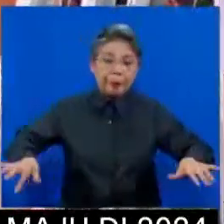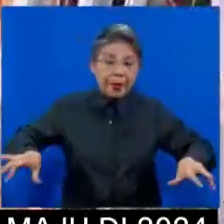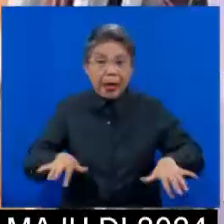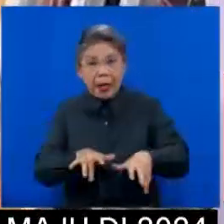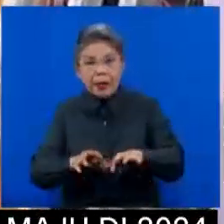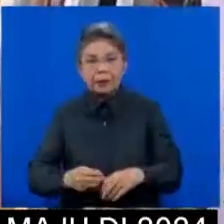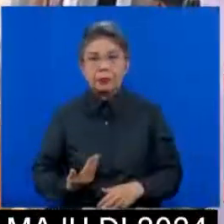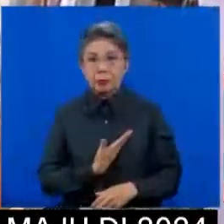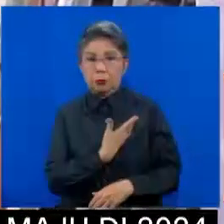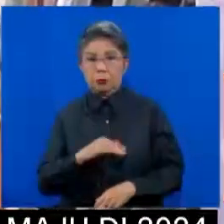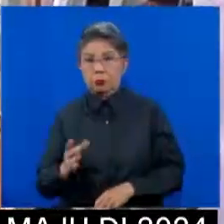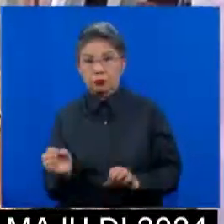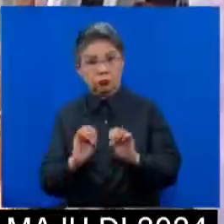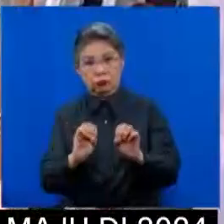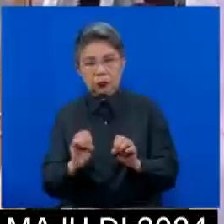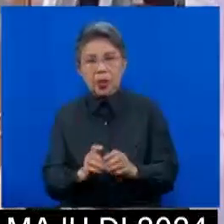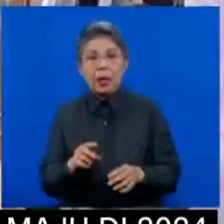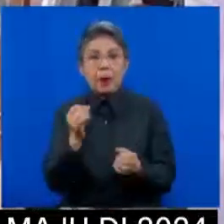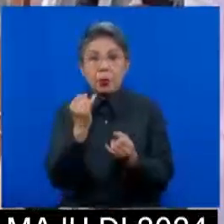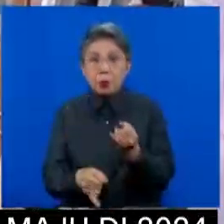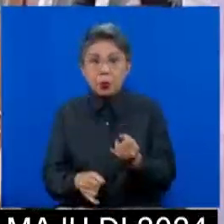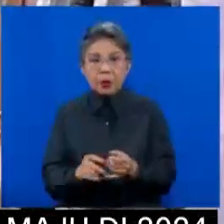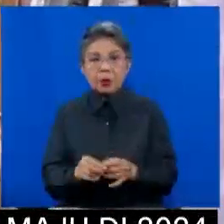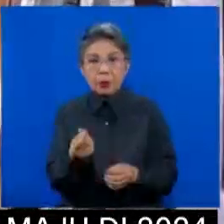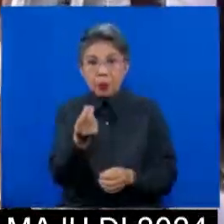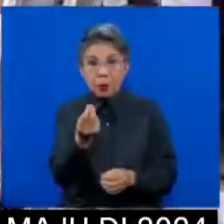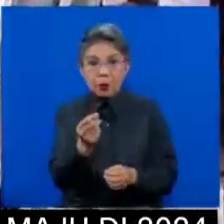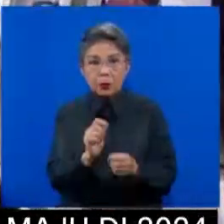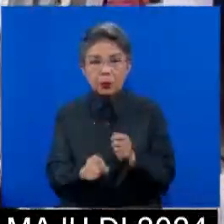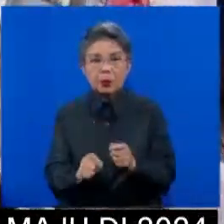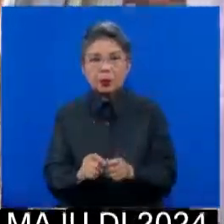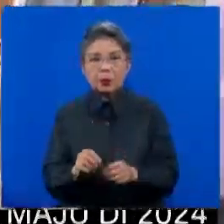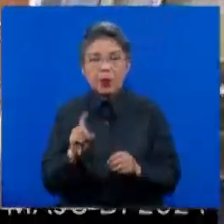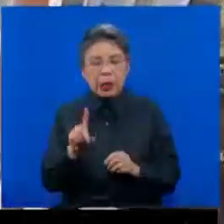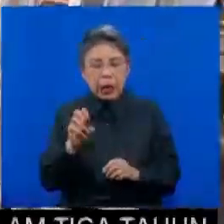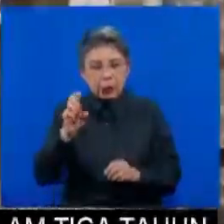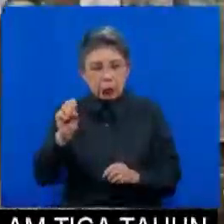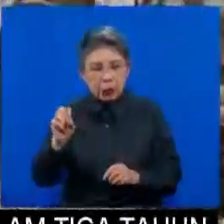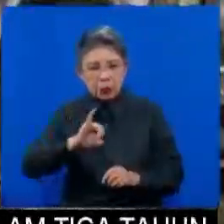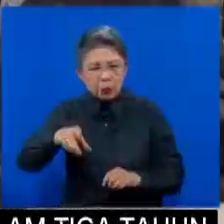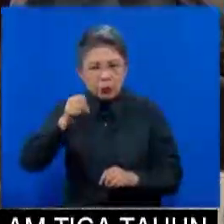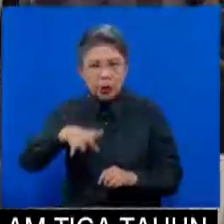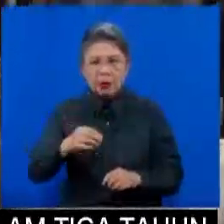Tidak ada korban jiwa dalam insiden ini, namun kerugian materi ditaksir mencapai ratusan juta rupiah.